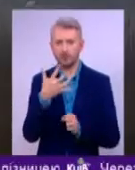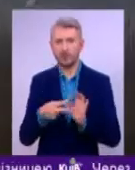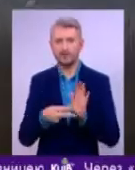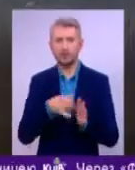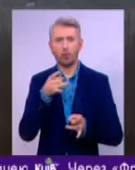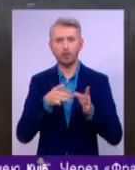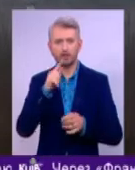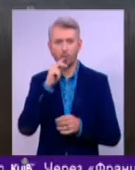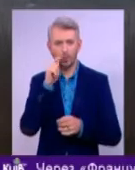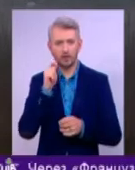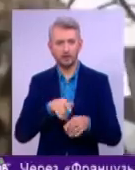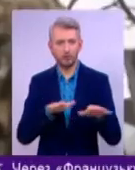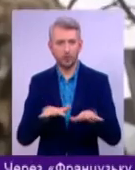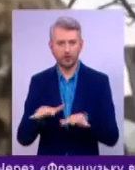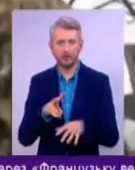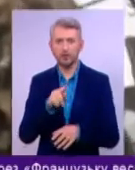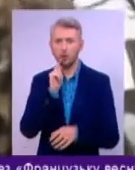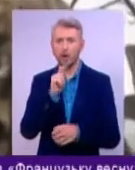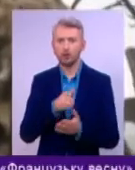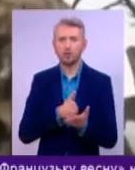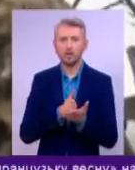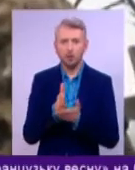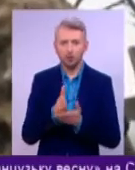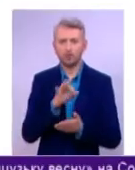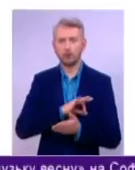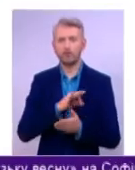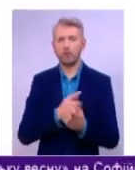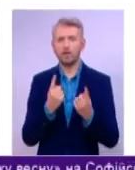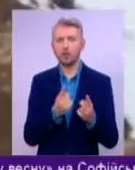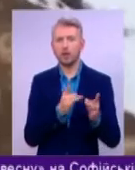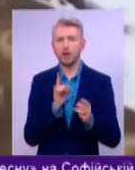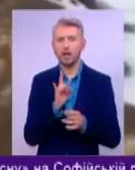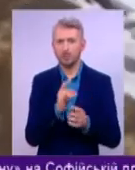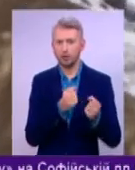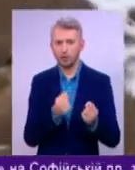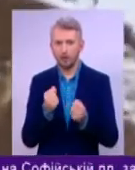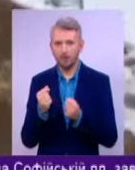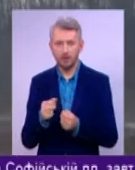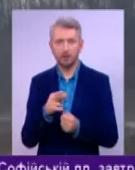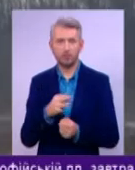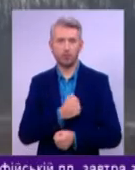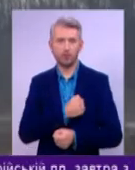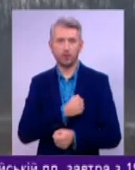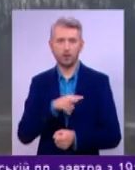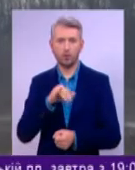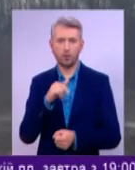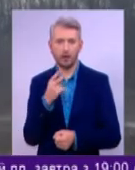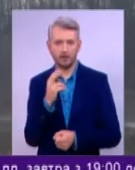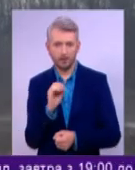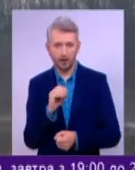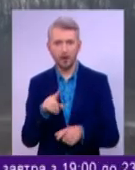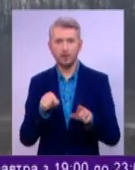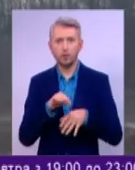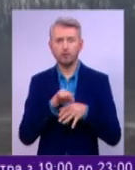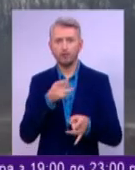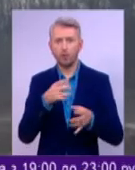57 обстрілів по українських позиціях. На Луганському напрямку ворог застосував великокаліберні кулемети по оборонцях Луганського, а також вів вогонь в